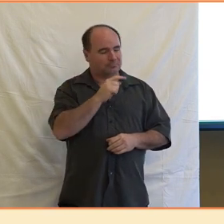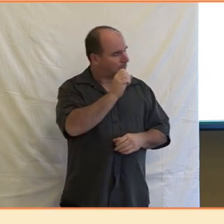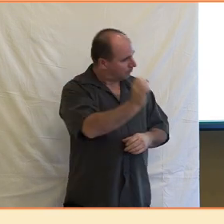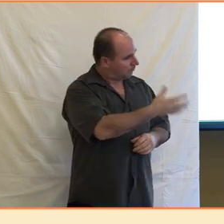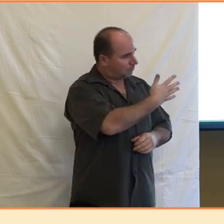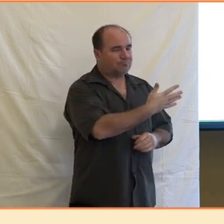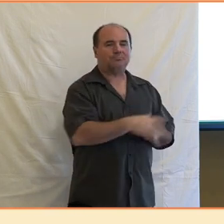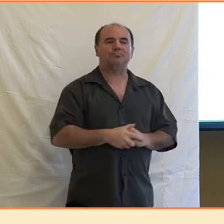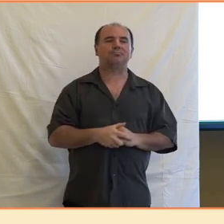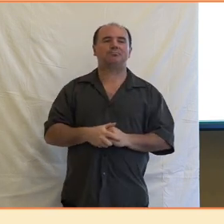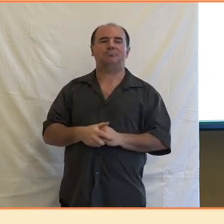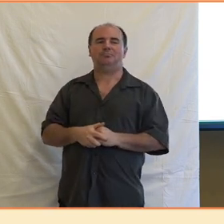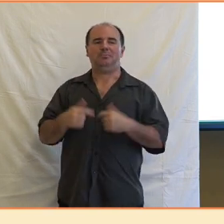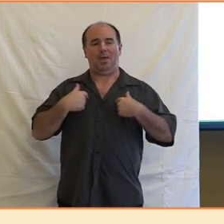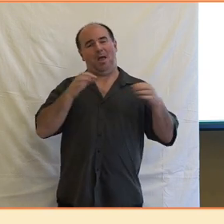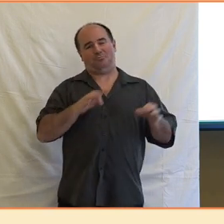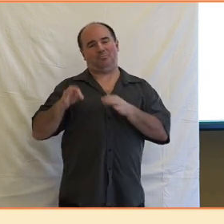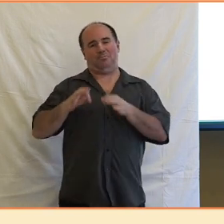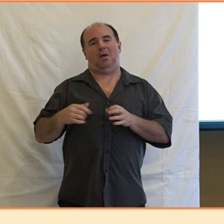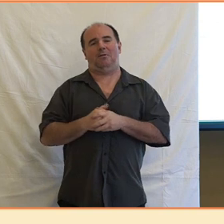Tak já jsem tady připravil takové